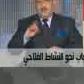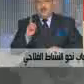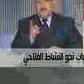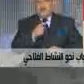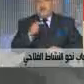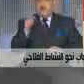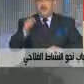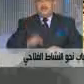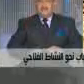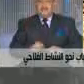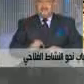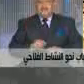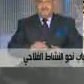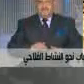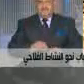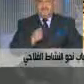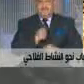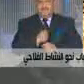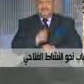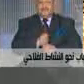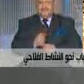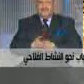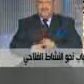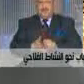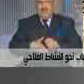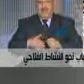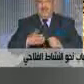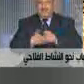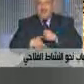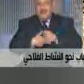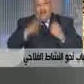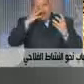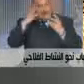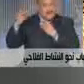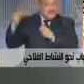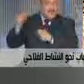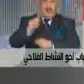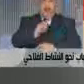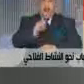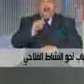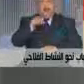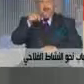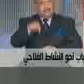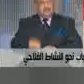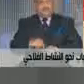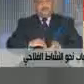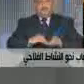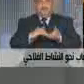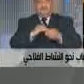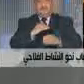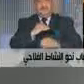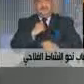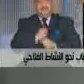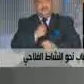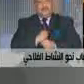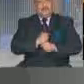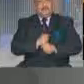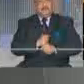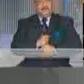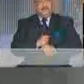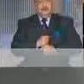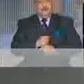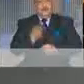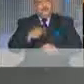وقد استعرض رئيس الحكومة المؤقتة استراتيجية تونس لدفع الشباب نحو تعاطي الفلاحة. تمكين الفلاحين الشبان